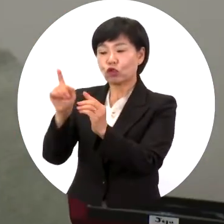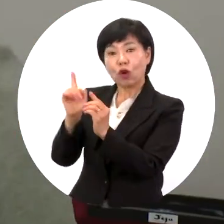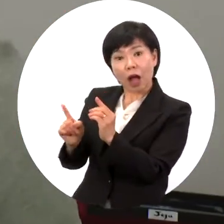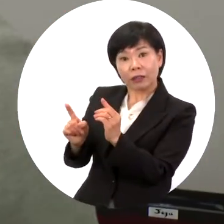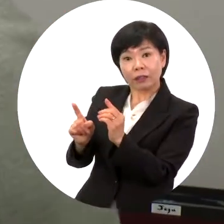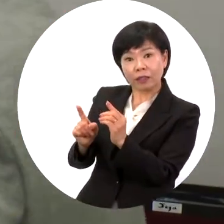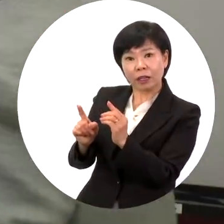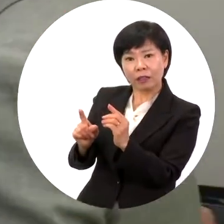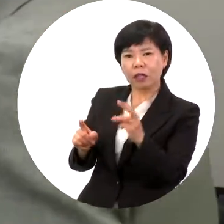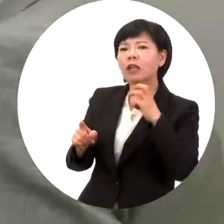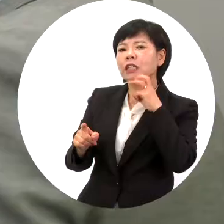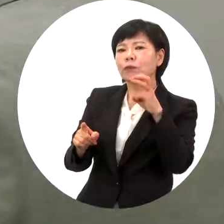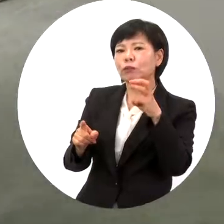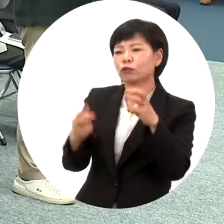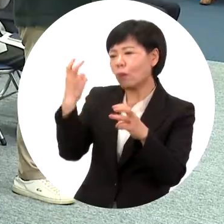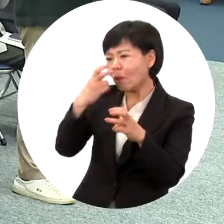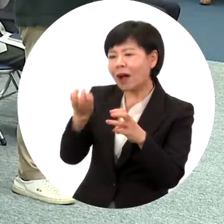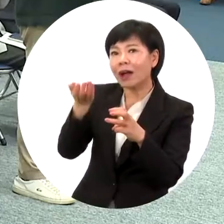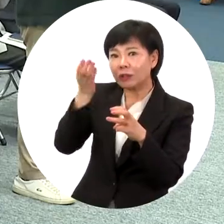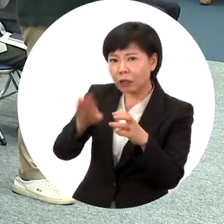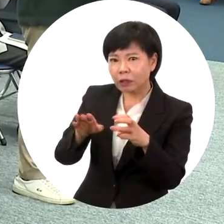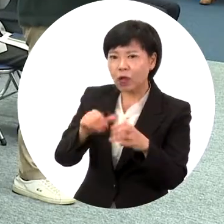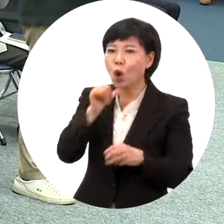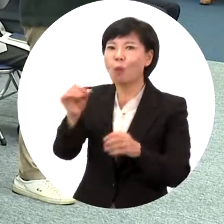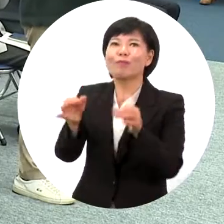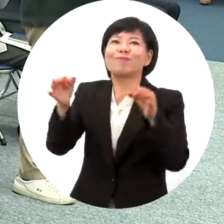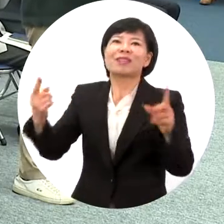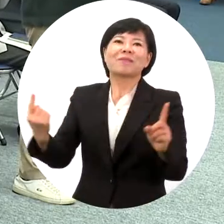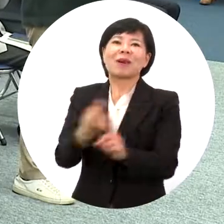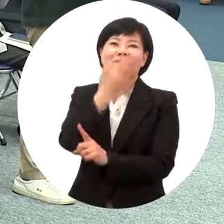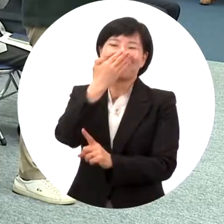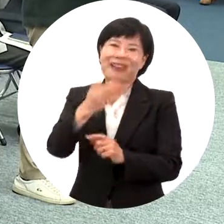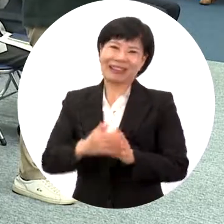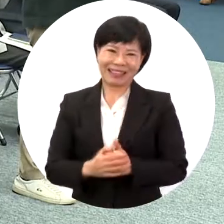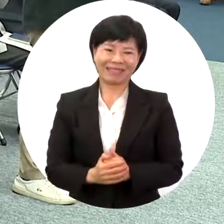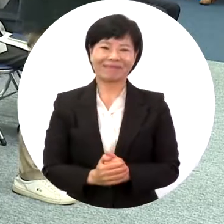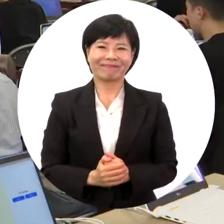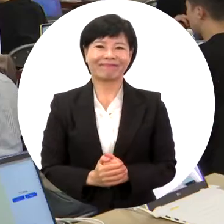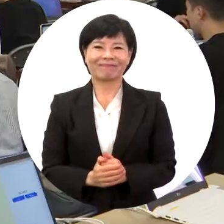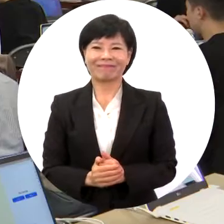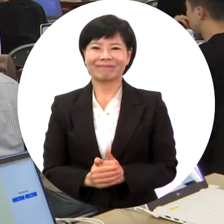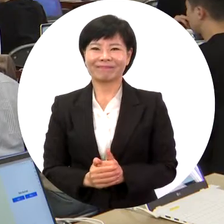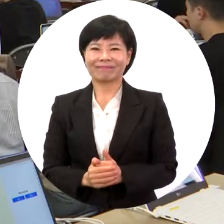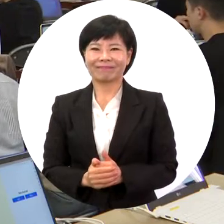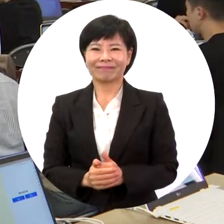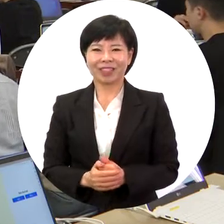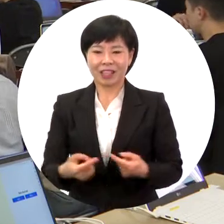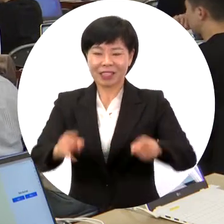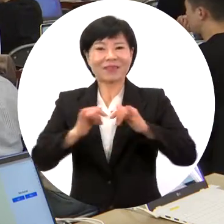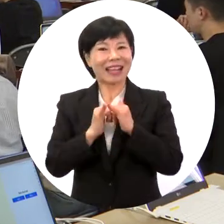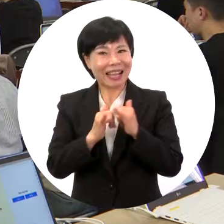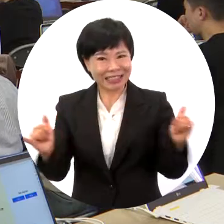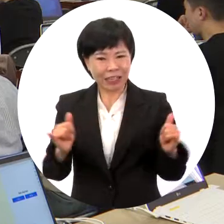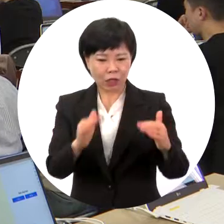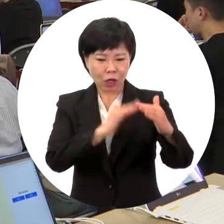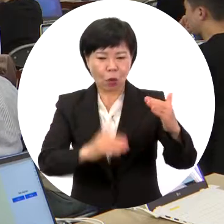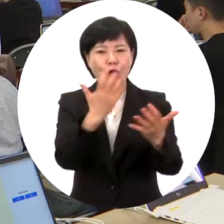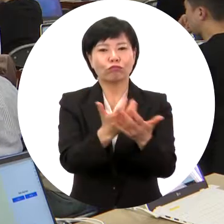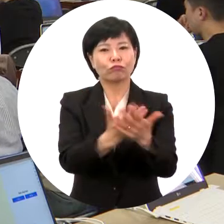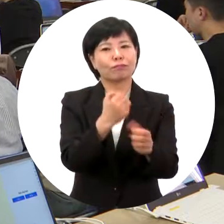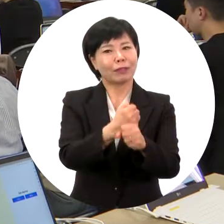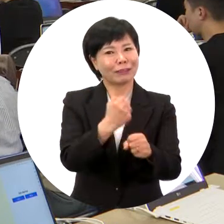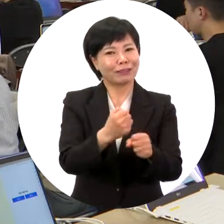한 개당 통상 30분 정도 소요되는 업무를 5분 만에 처리가 가능할 것으로 예상됐습니다. 참가자들은 공문 작성